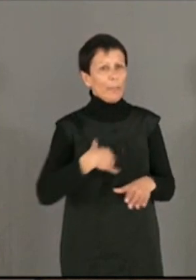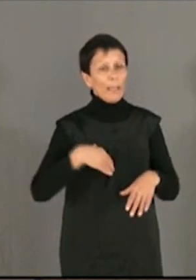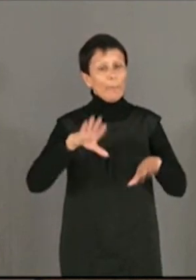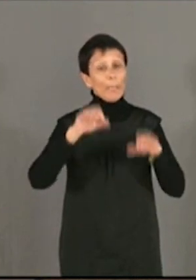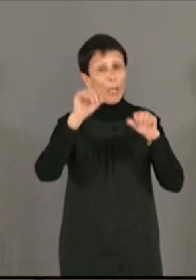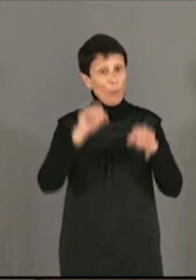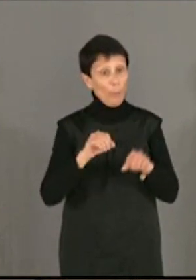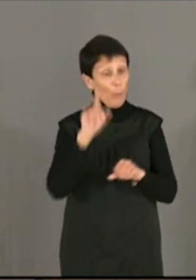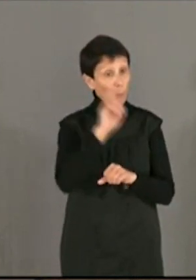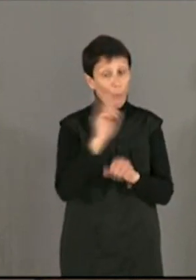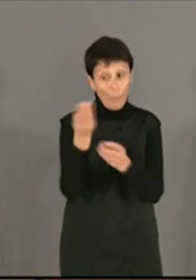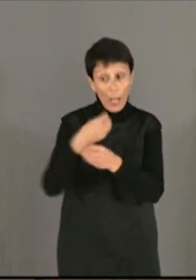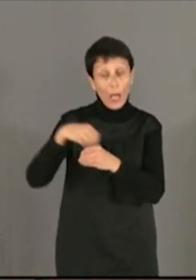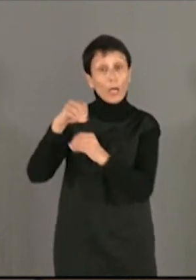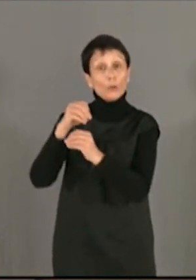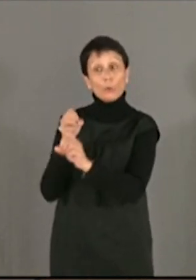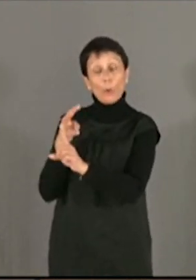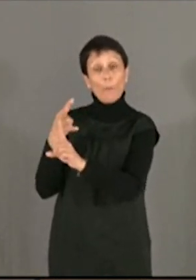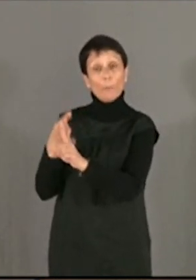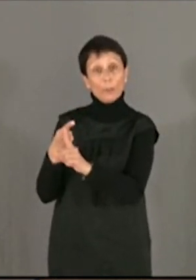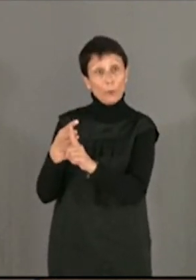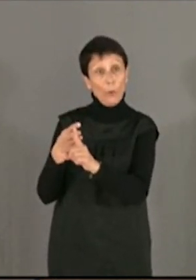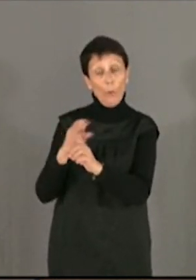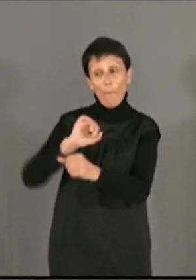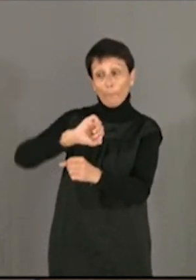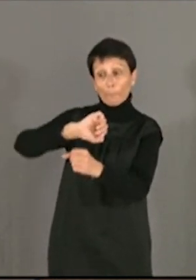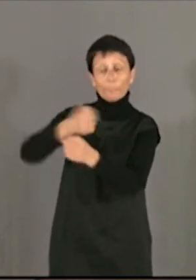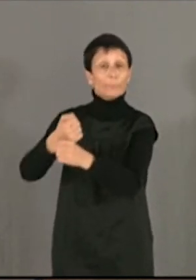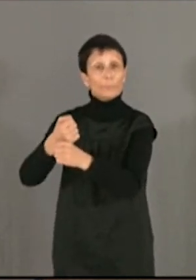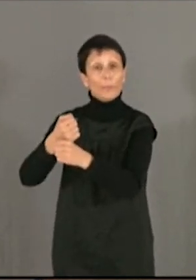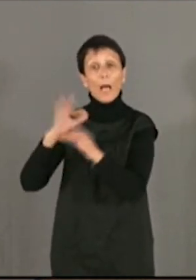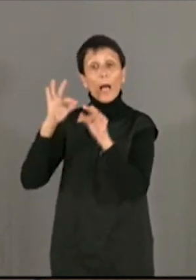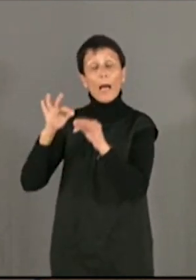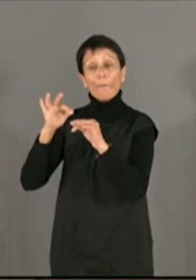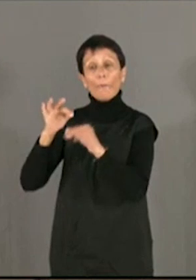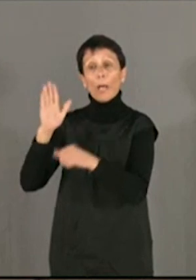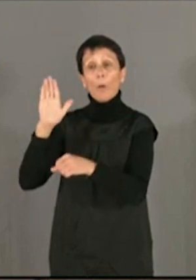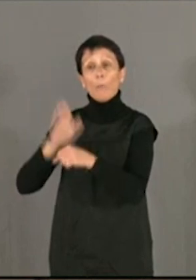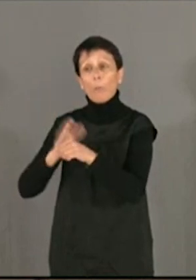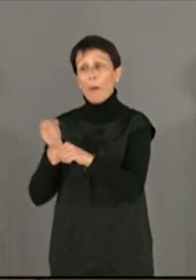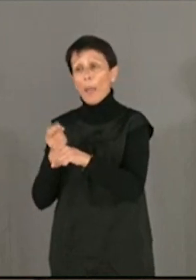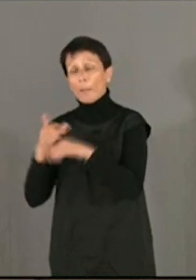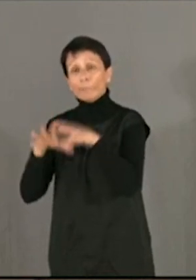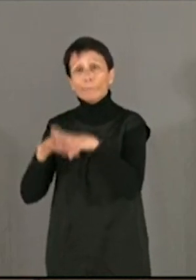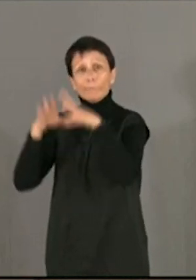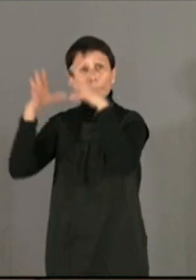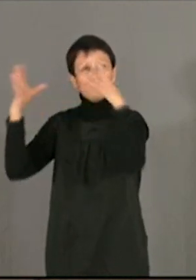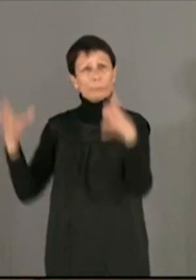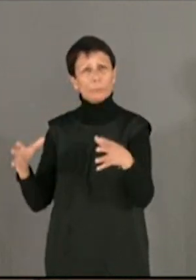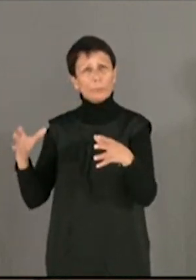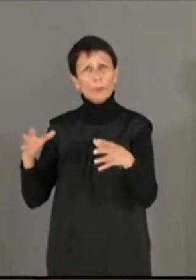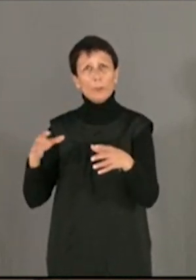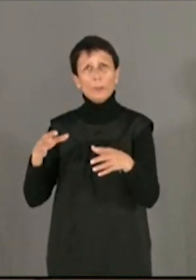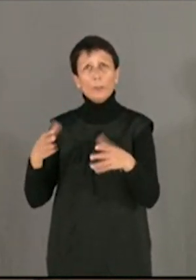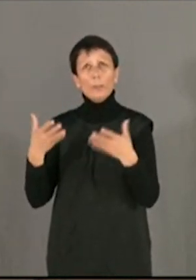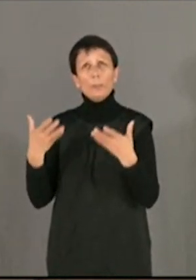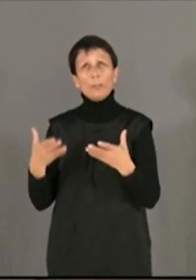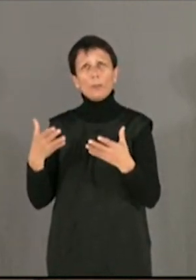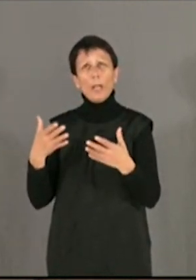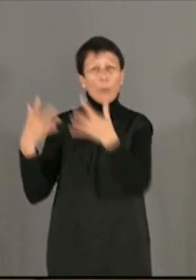cette mission que de verbaliser ces dépôts sauvages, qui sont dénombrés à 72 pour cette